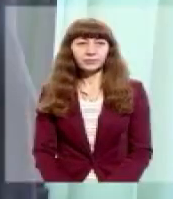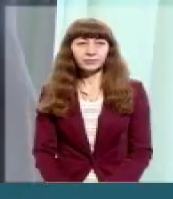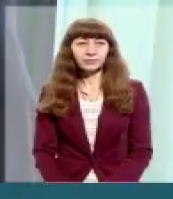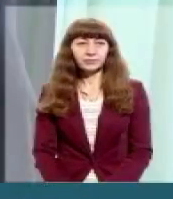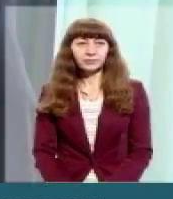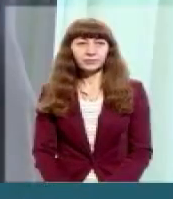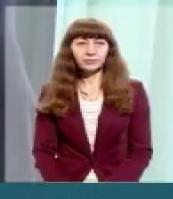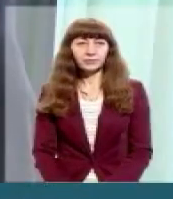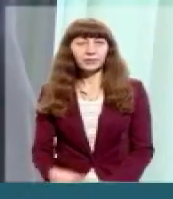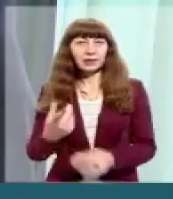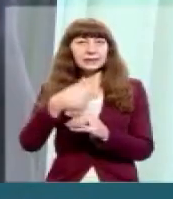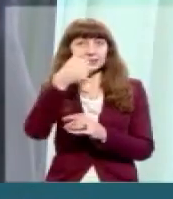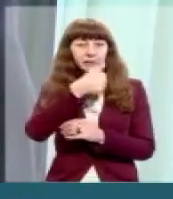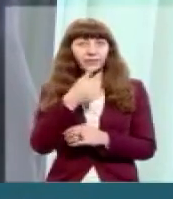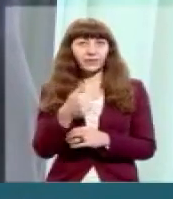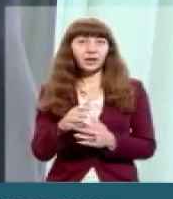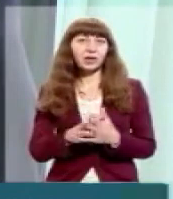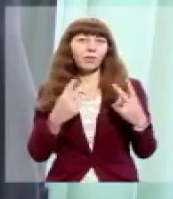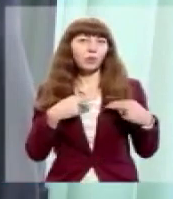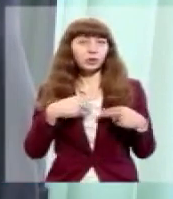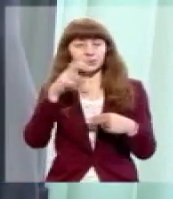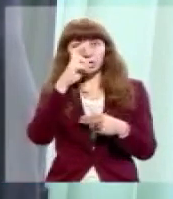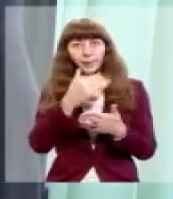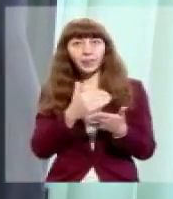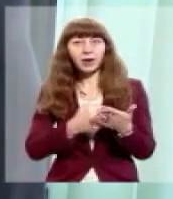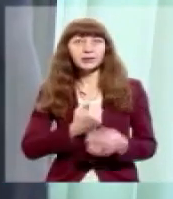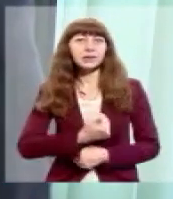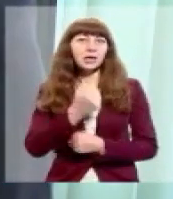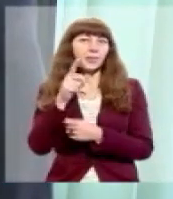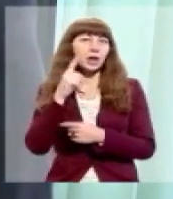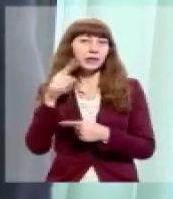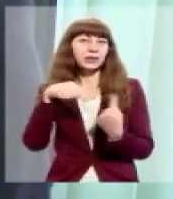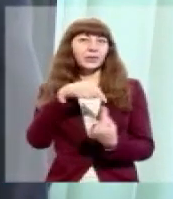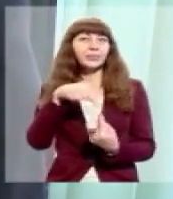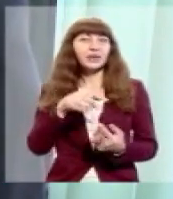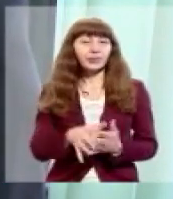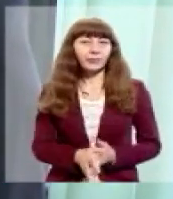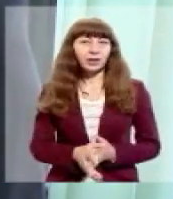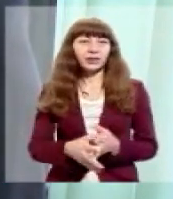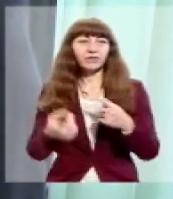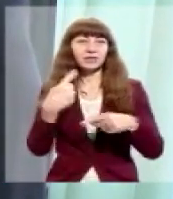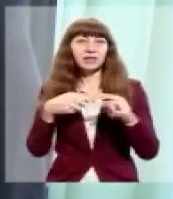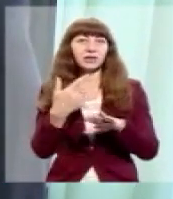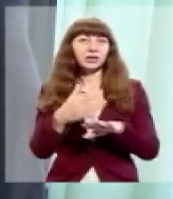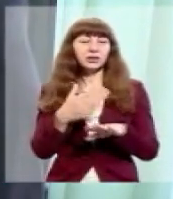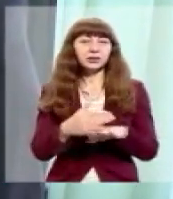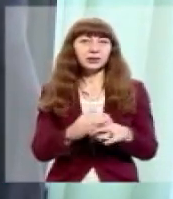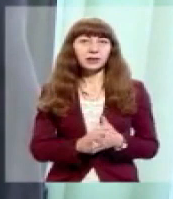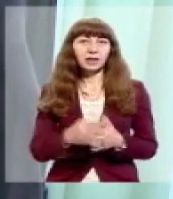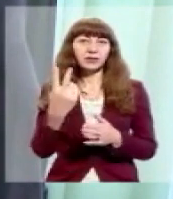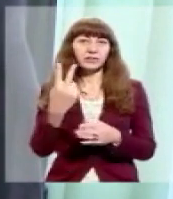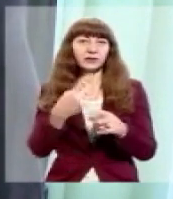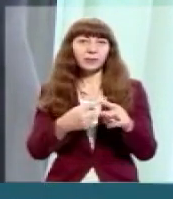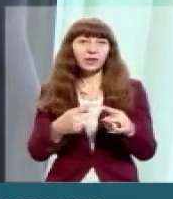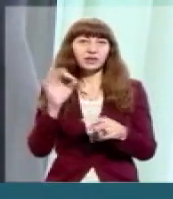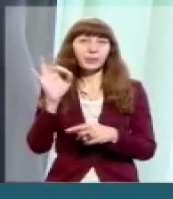тигізбек. Биылдан бастап жас кәсіпкерлерді қолдау мақсатымен ауыл аманаты мемлекеттік бағдарламасы қолданымға енді. Ол бойынша берілетін